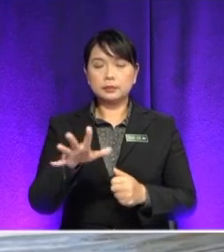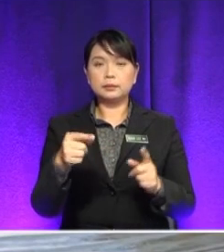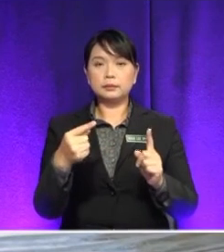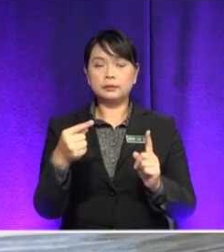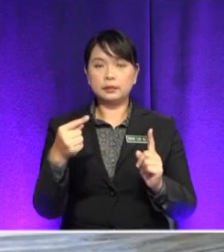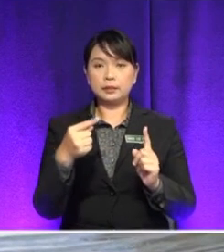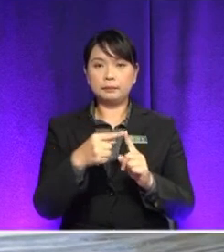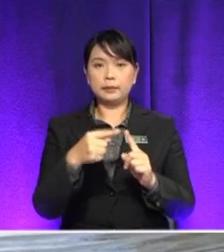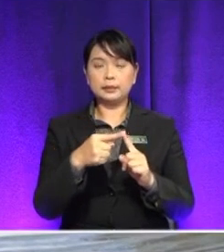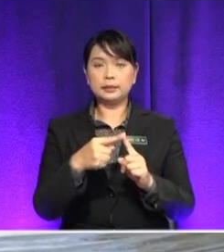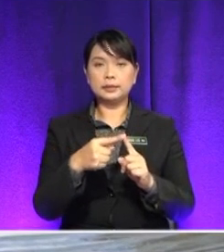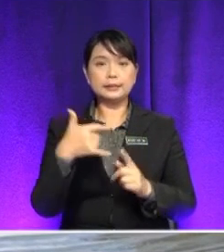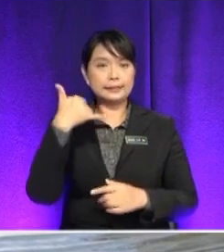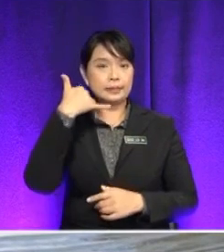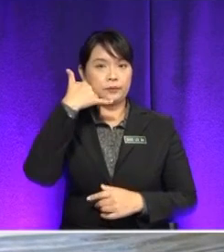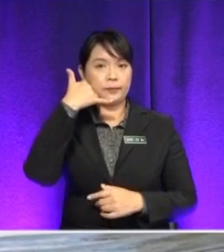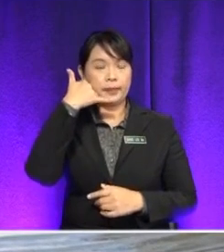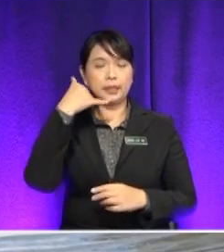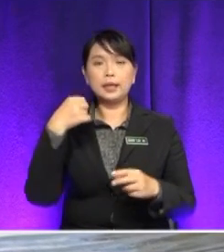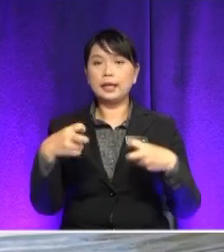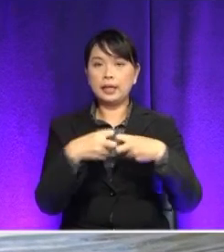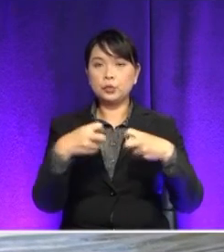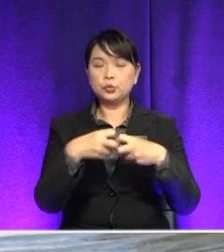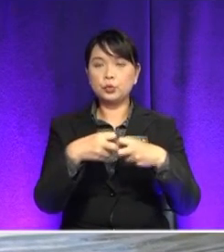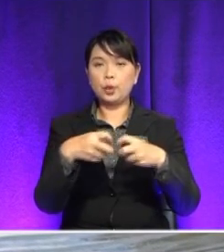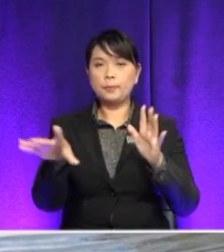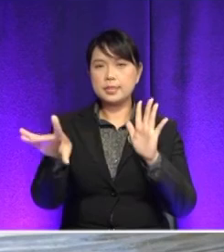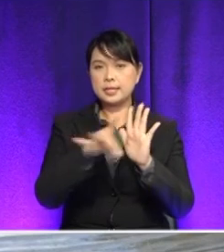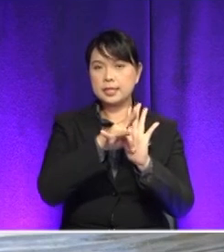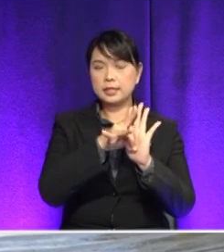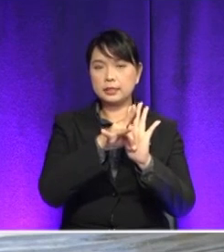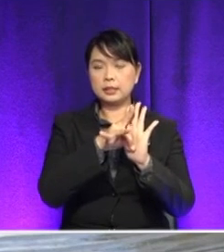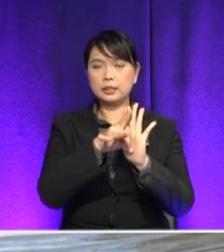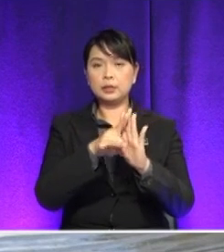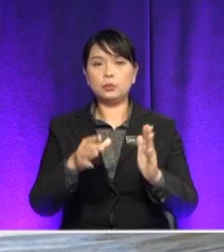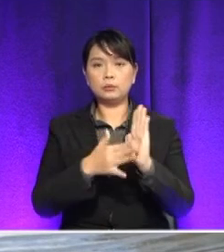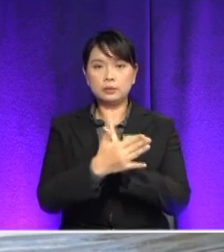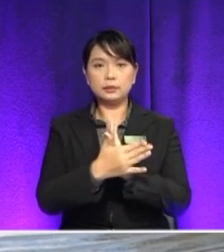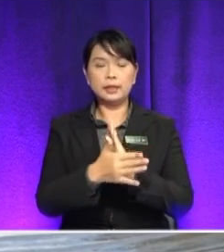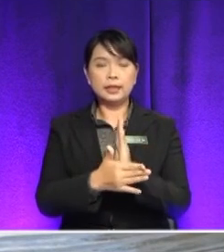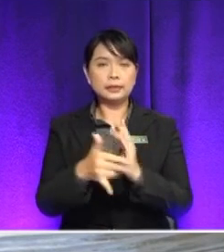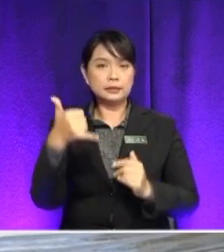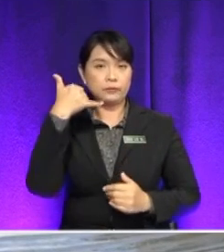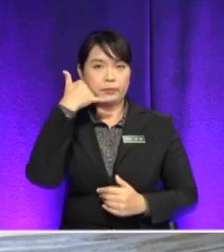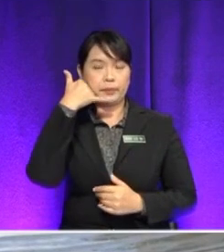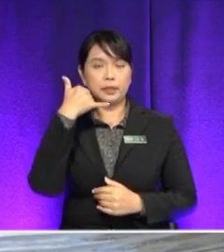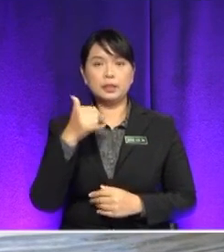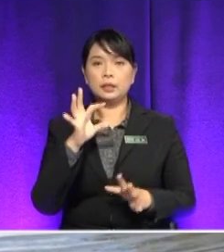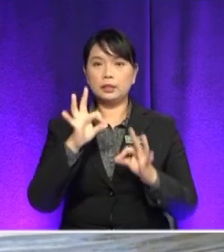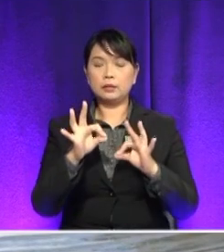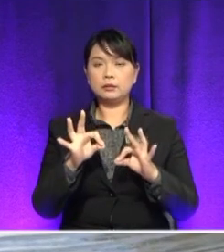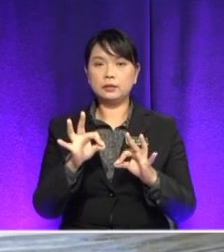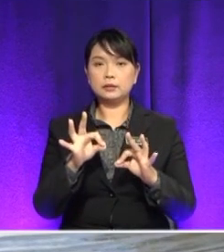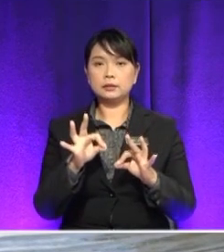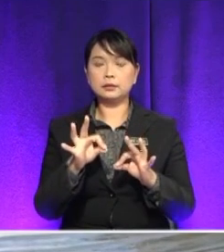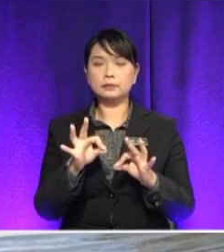telefon bimbit ya nih lah nak kalau kita tidur tetep umibe di tepi telinga kita sampai boraks tapi masuk